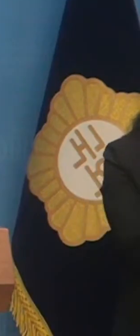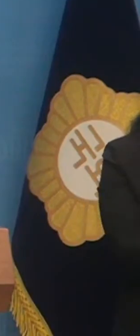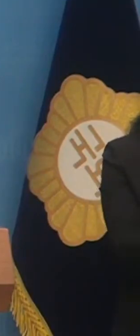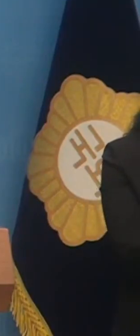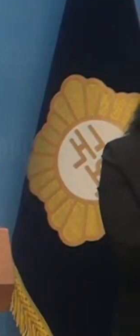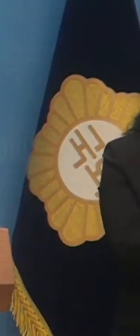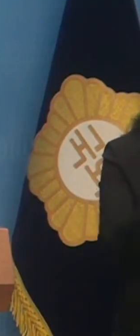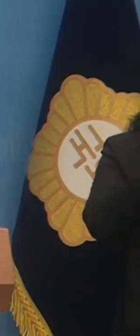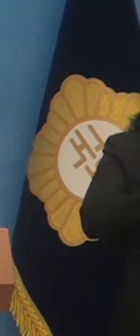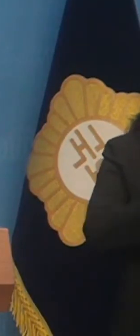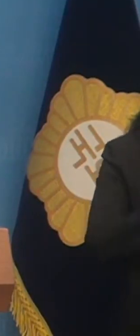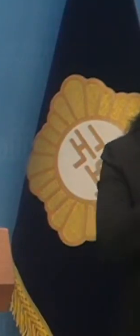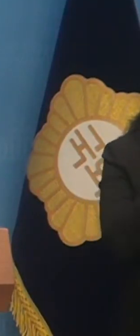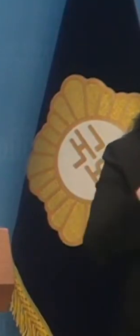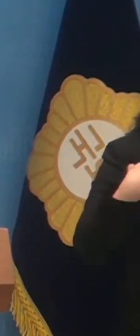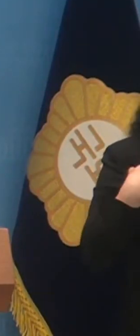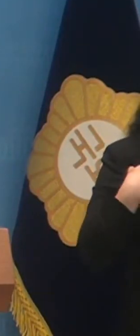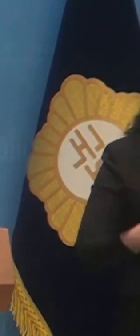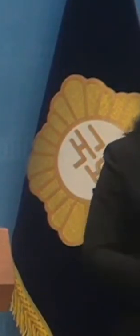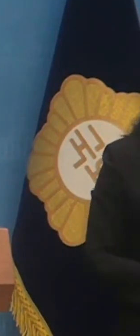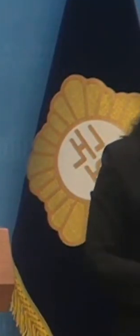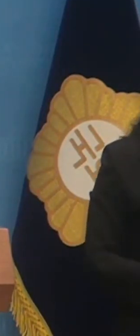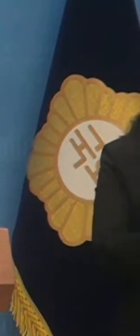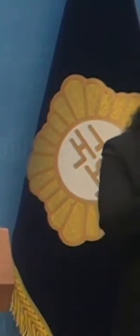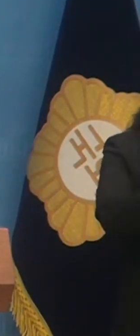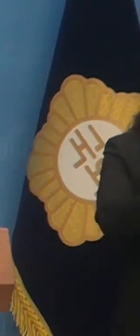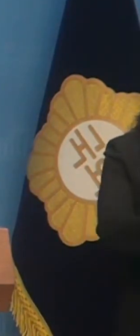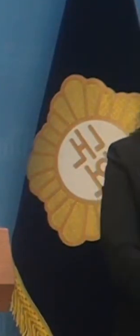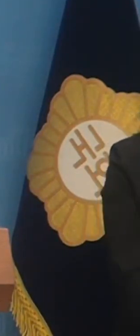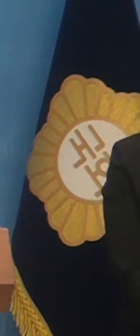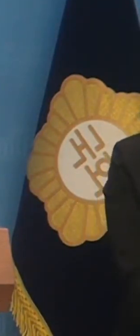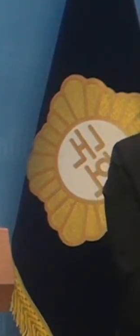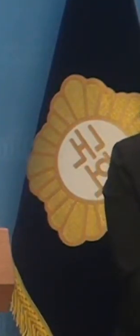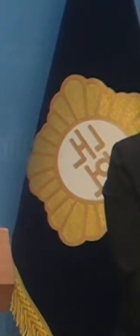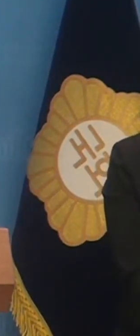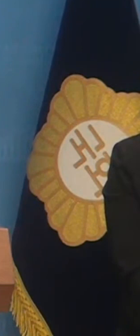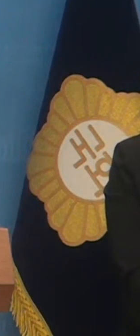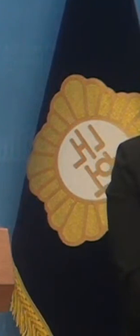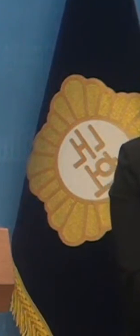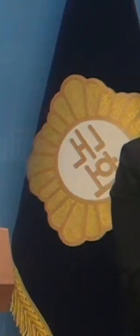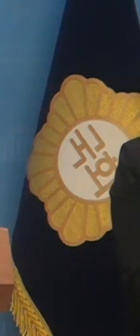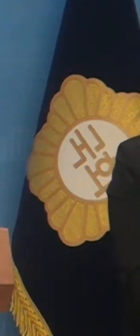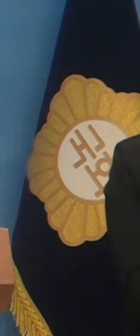원내대표로서 역사적 책임을 다하겠습니다. 예, 감사합니다.